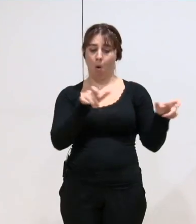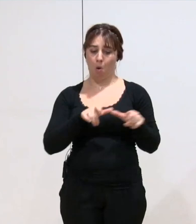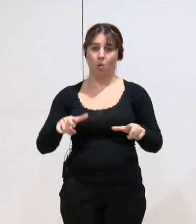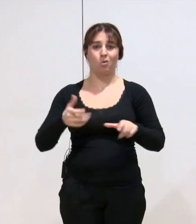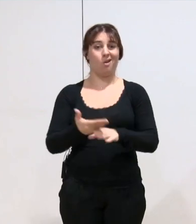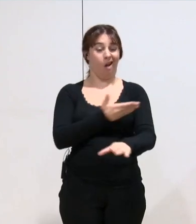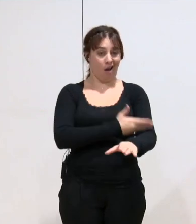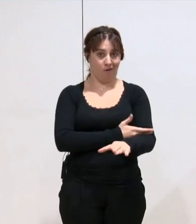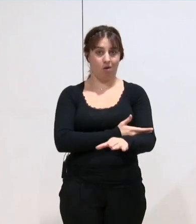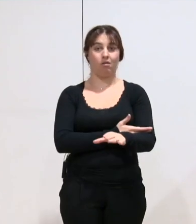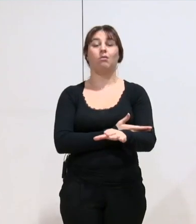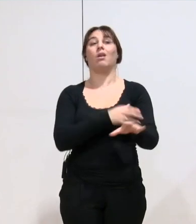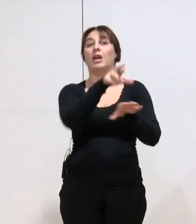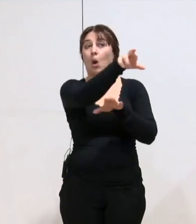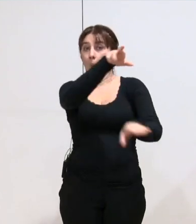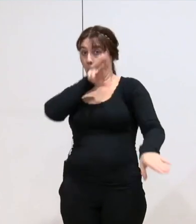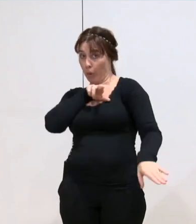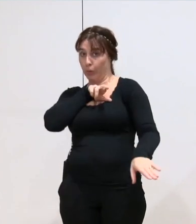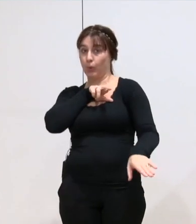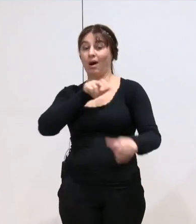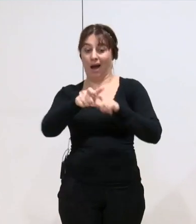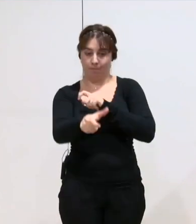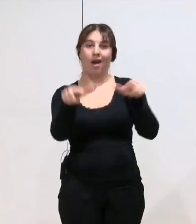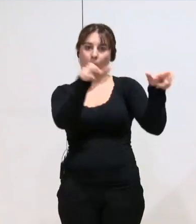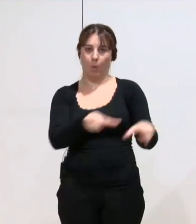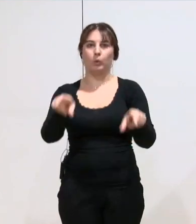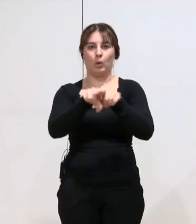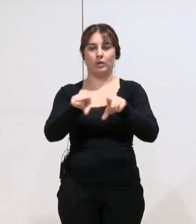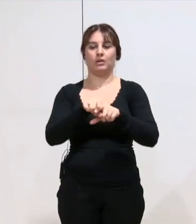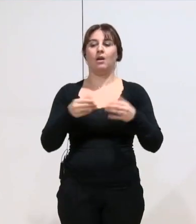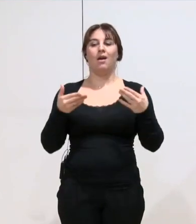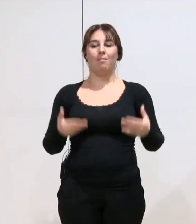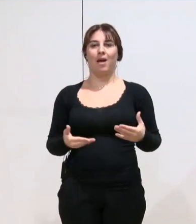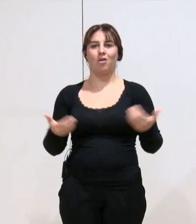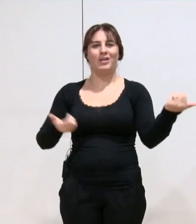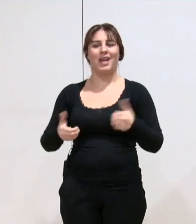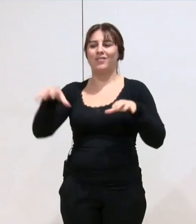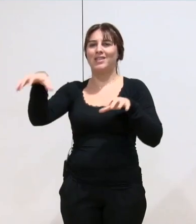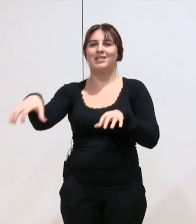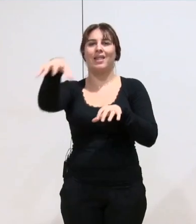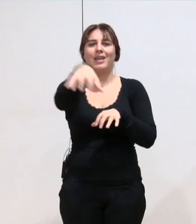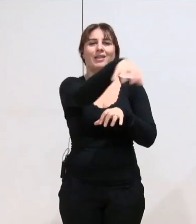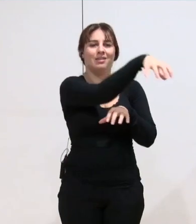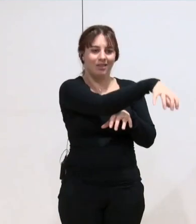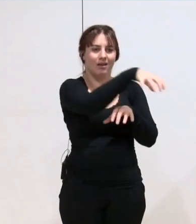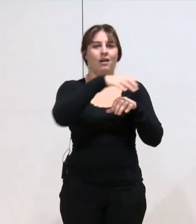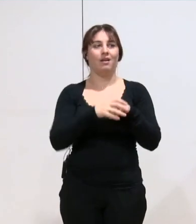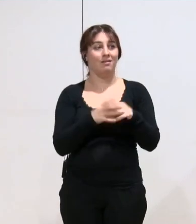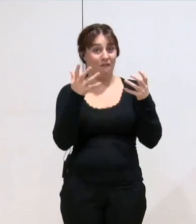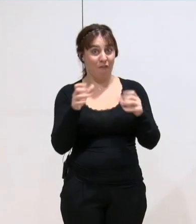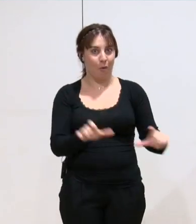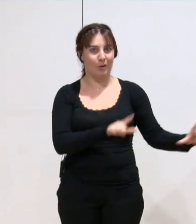posteriori. On va passer à l'état des lieux des satellites. Si vous le voulez bien.